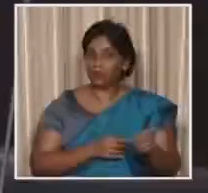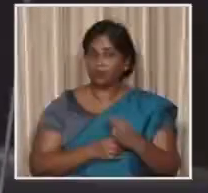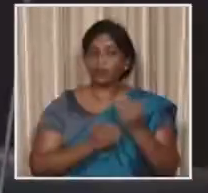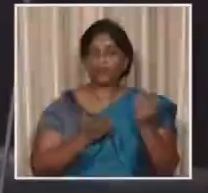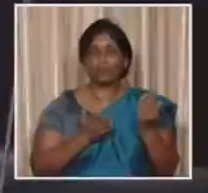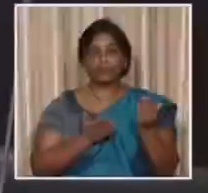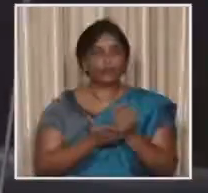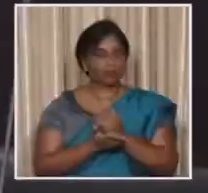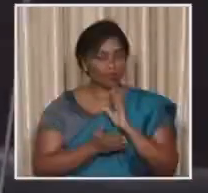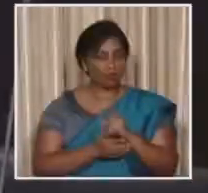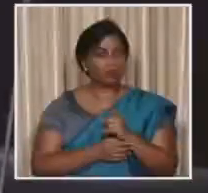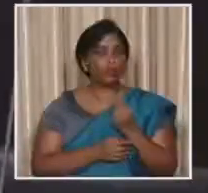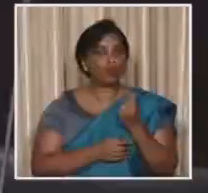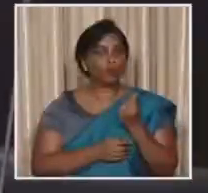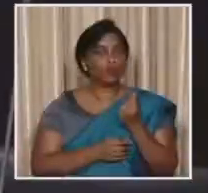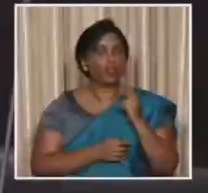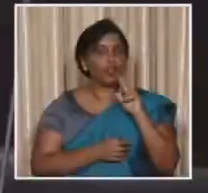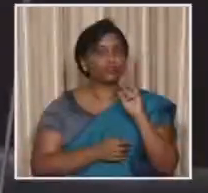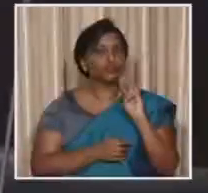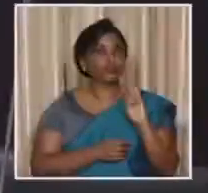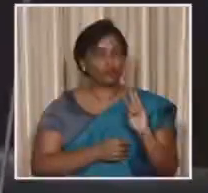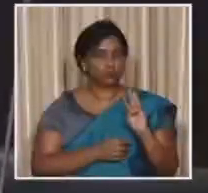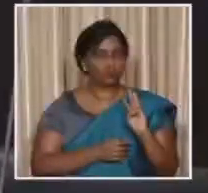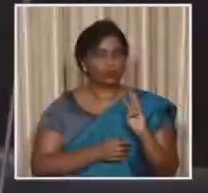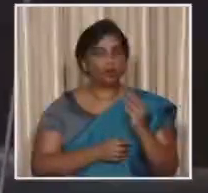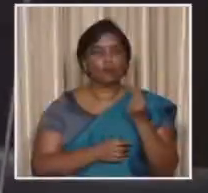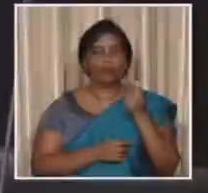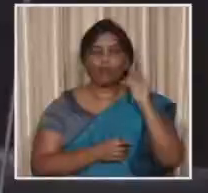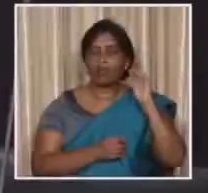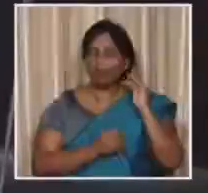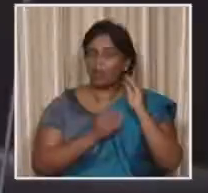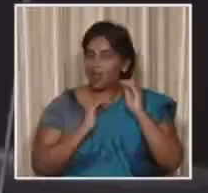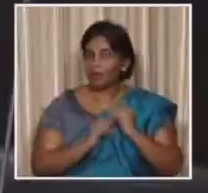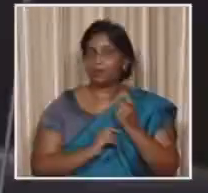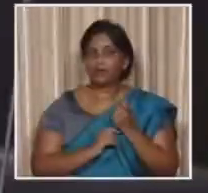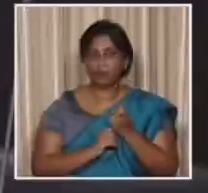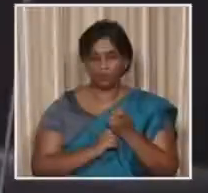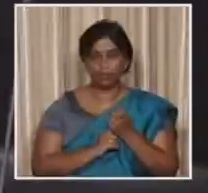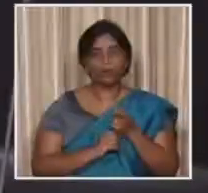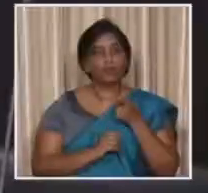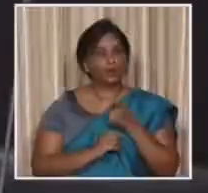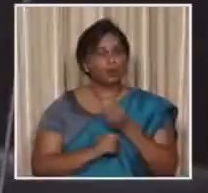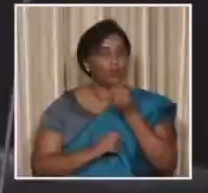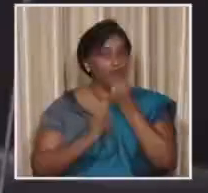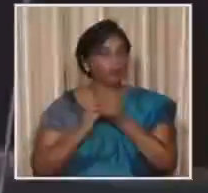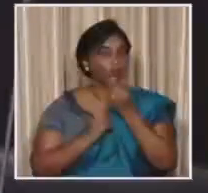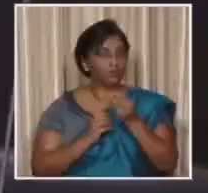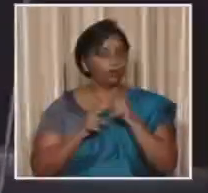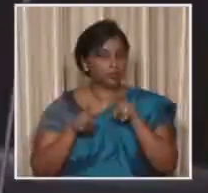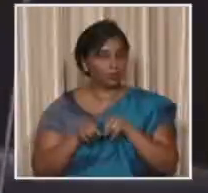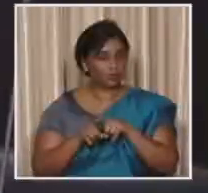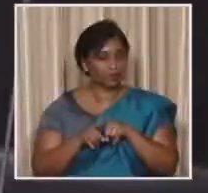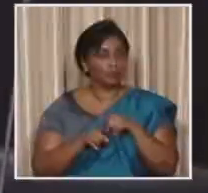වෙන් වන්නේ රුපියල් 83ක් වැනි ඉතා පිරමැසුම් දායක මිලකි. ආහාර ලබා දීමට අදාළ